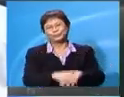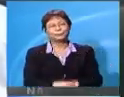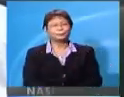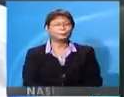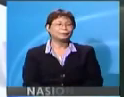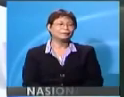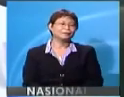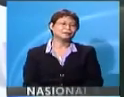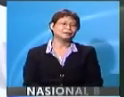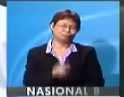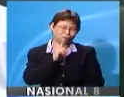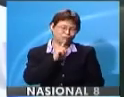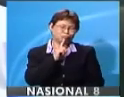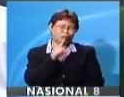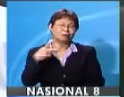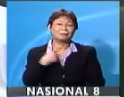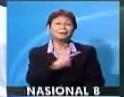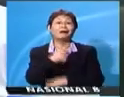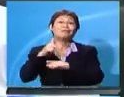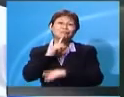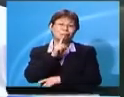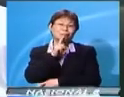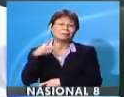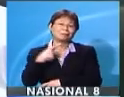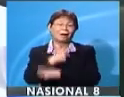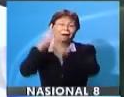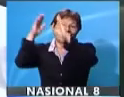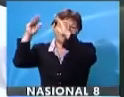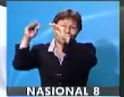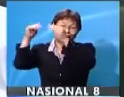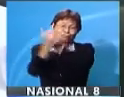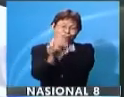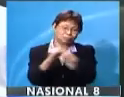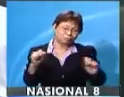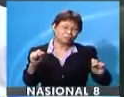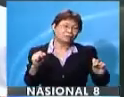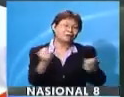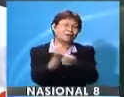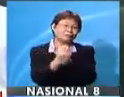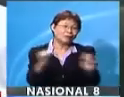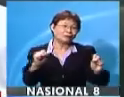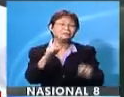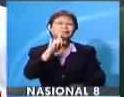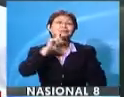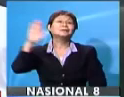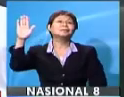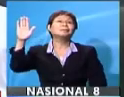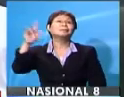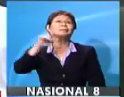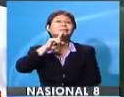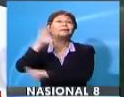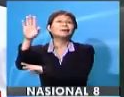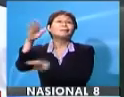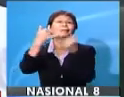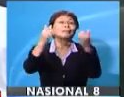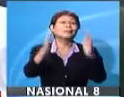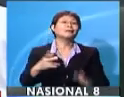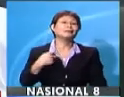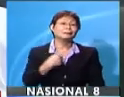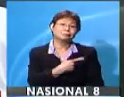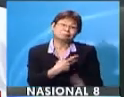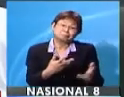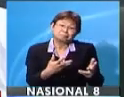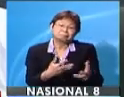Of course, kita harap bahawa ialah keselamatan itu dijamin pemain-pemain kita.